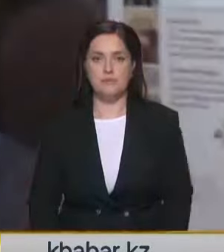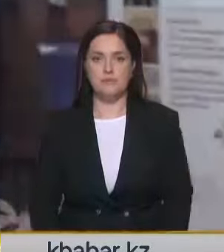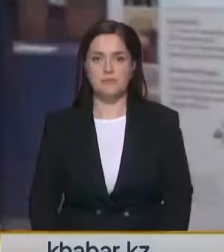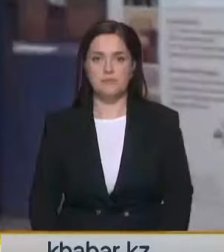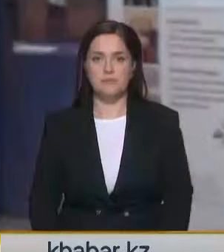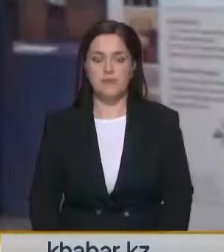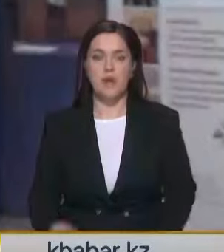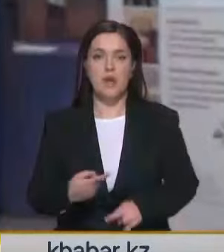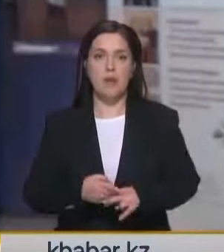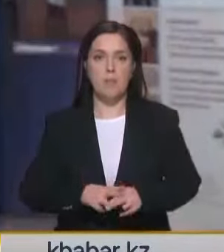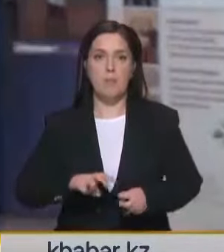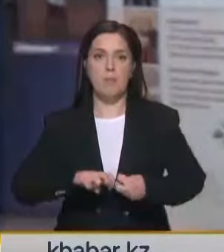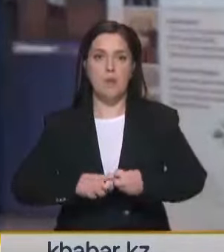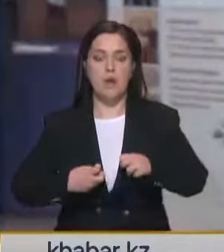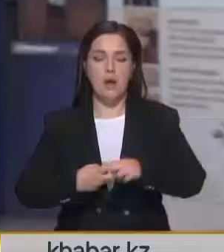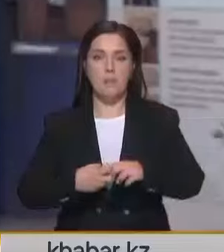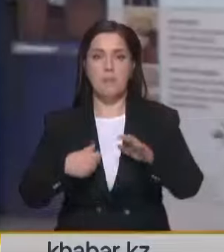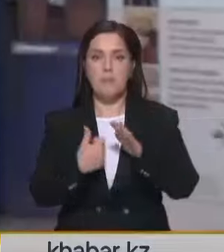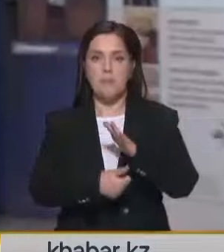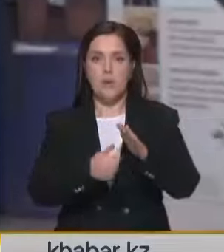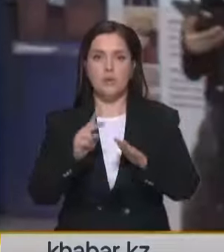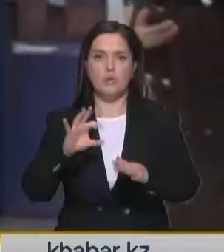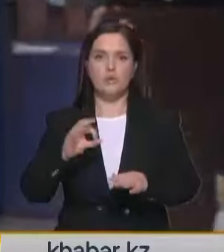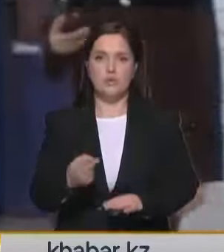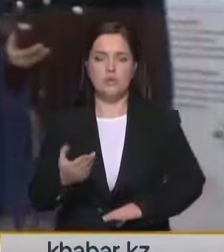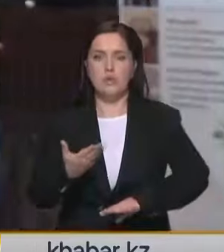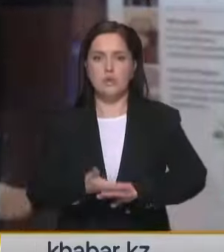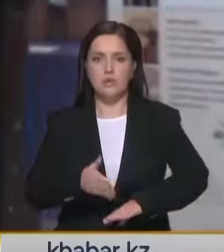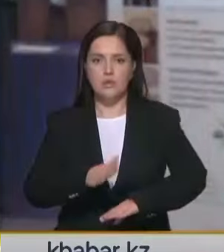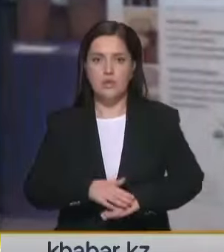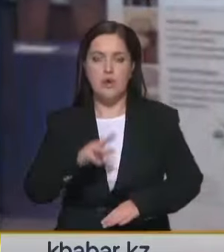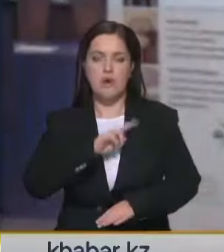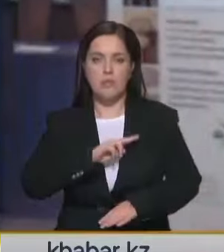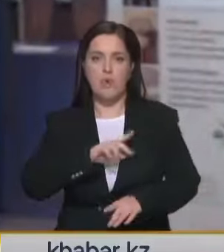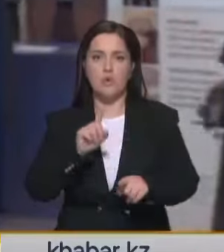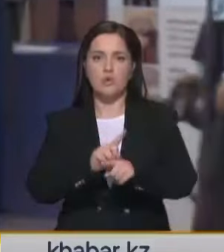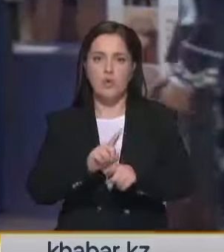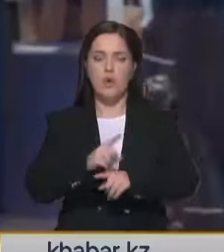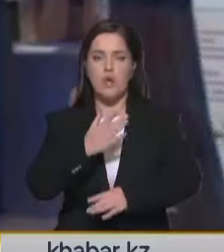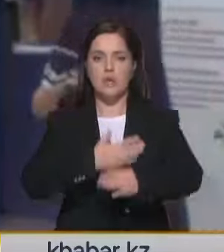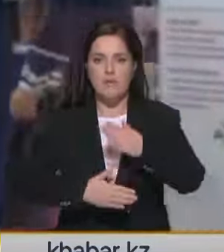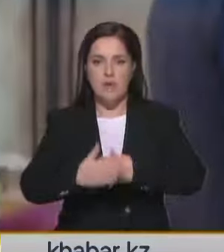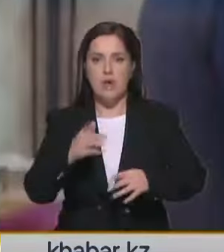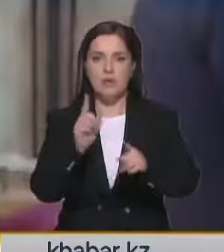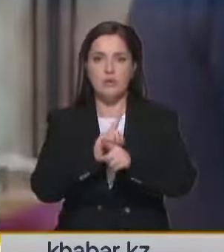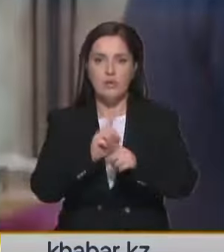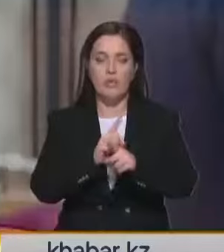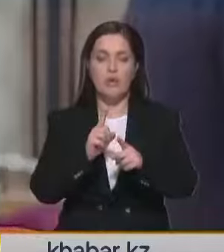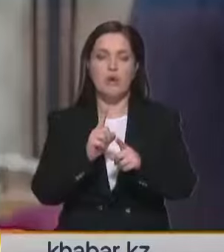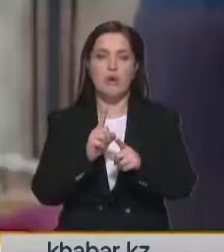Самые ключевые проблемы – это безработица среди социально уязвимых категорий, вопросы инклюзивного, медицинского, экологического характера.